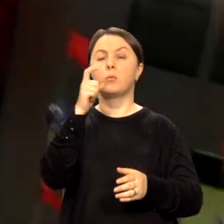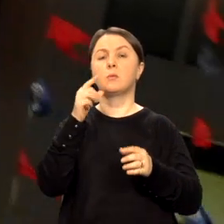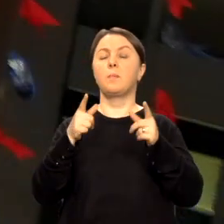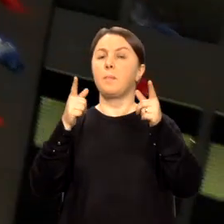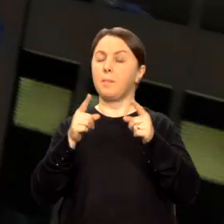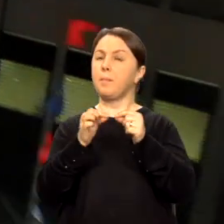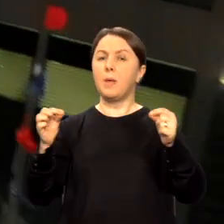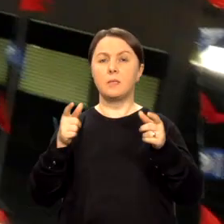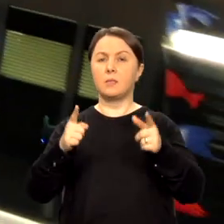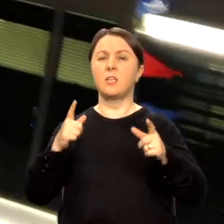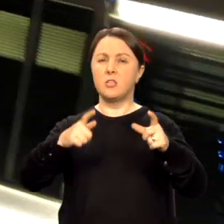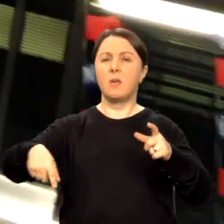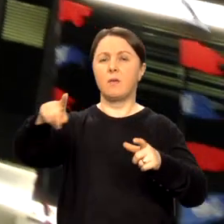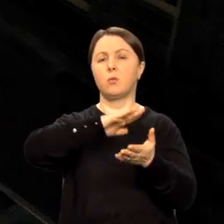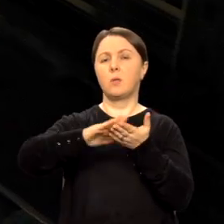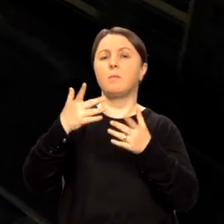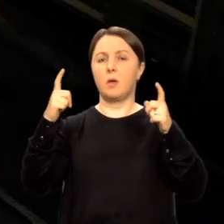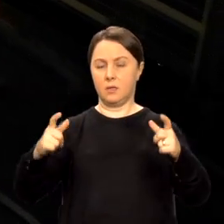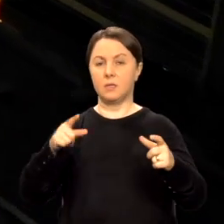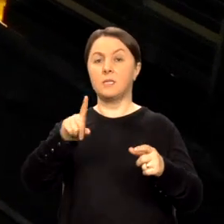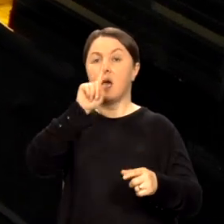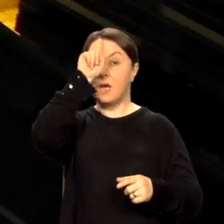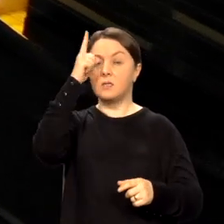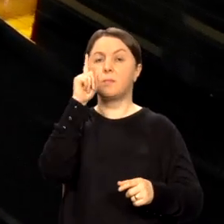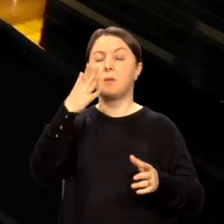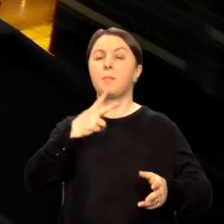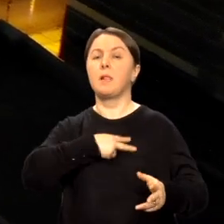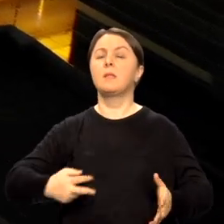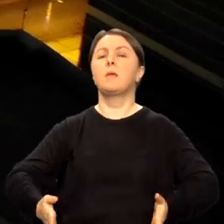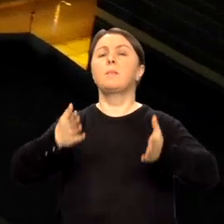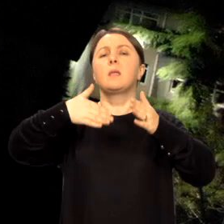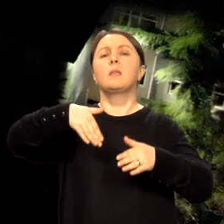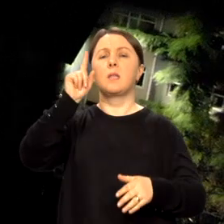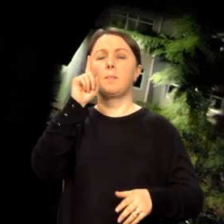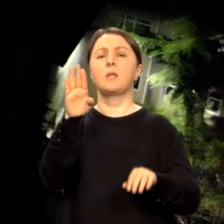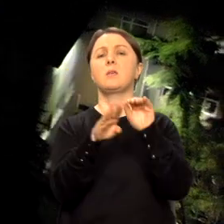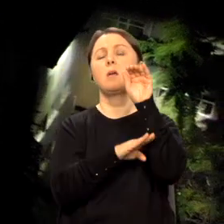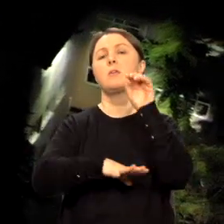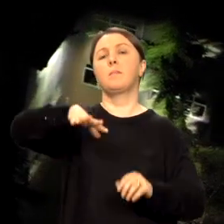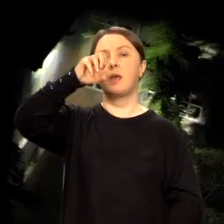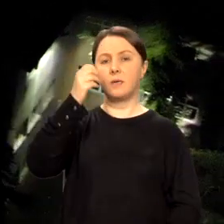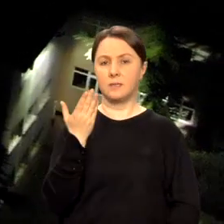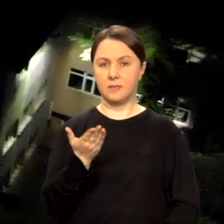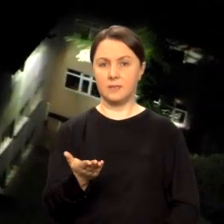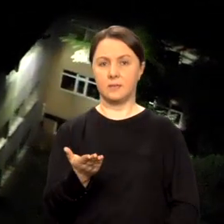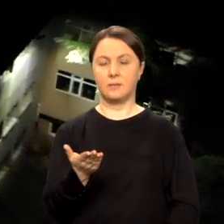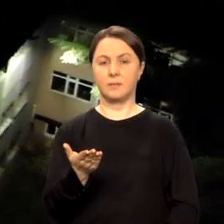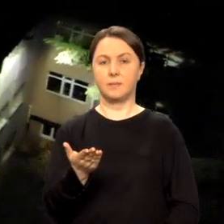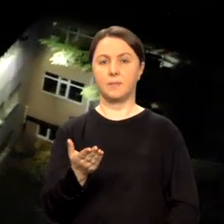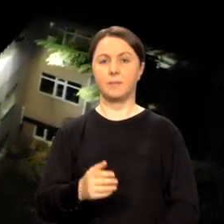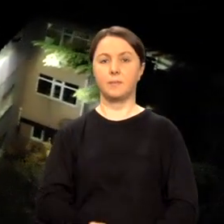bin metrekarelik çevre düzenleme alanıyla da sadece bir belediye binası değil, bir yaşam merkezi.